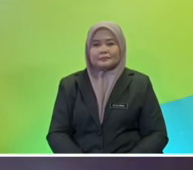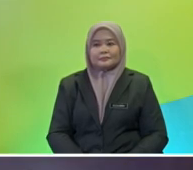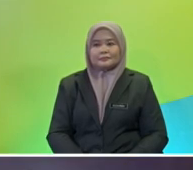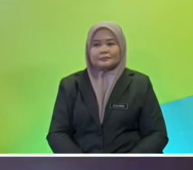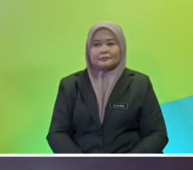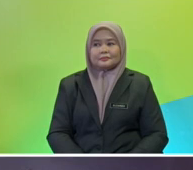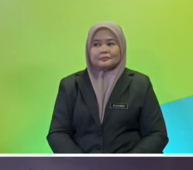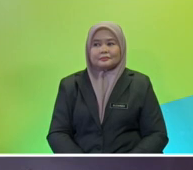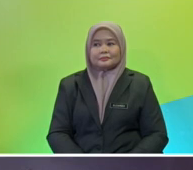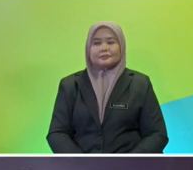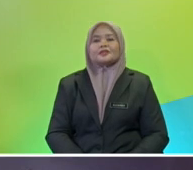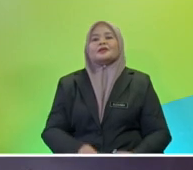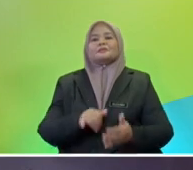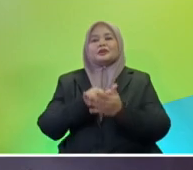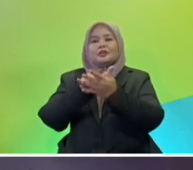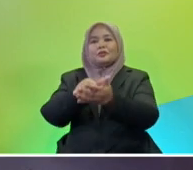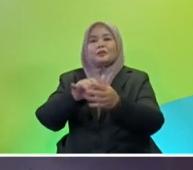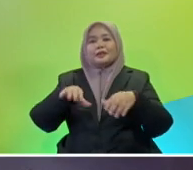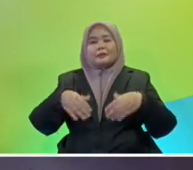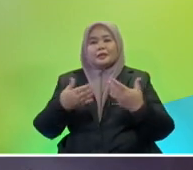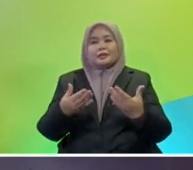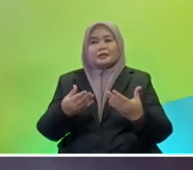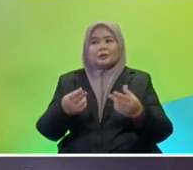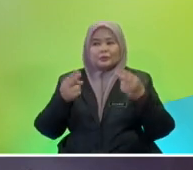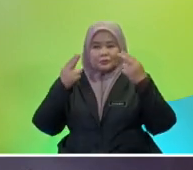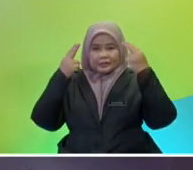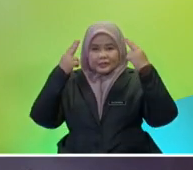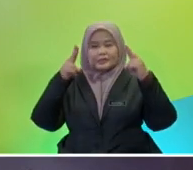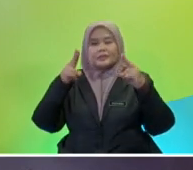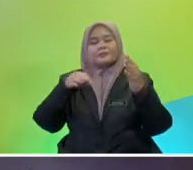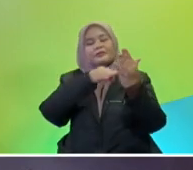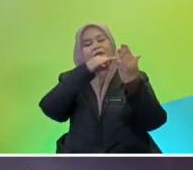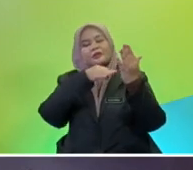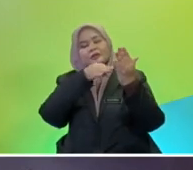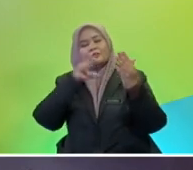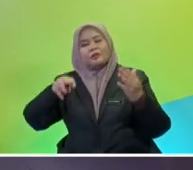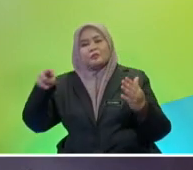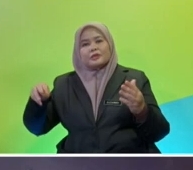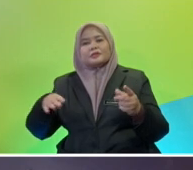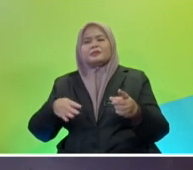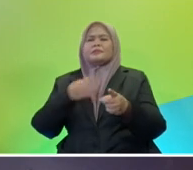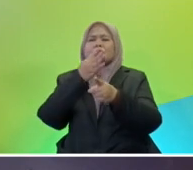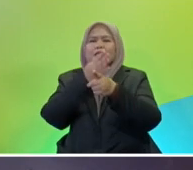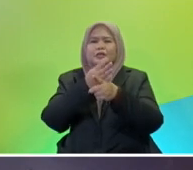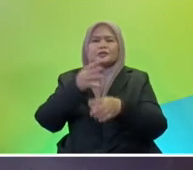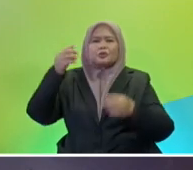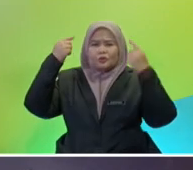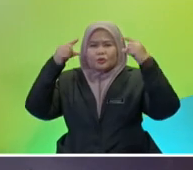Alhamdulillah jadi begitulah Bagaimana Ustadzah mintasir murid-murid Jadi sebenarnya